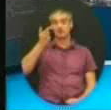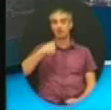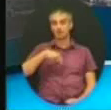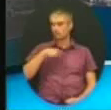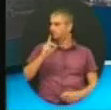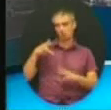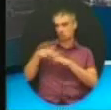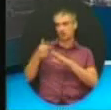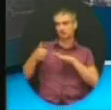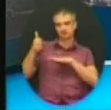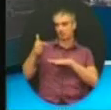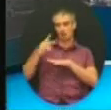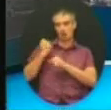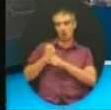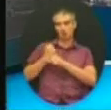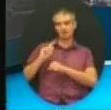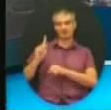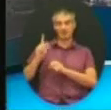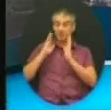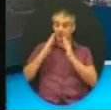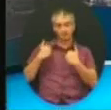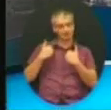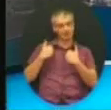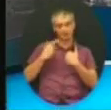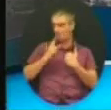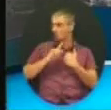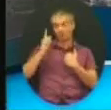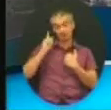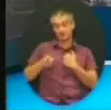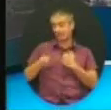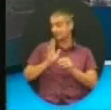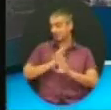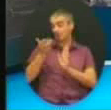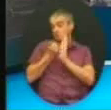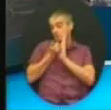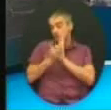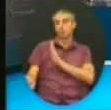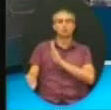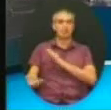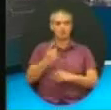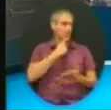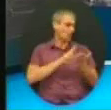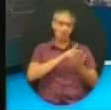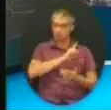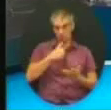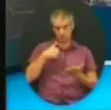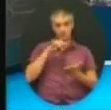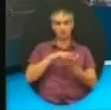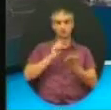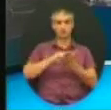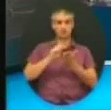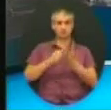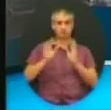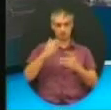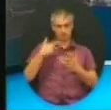עכשיו, אנחנו עכשיו חושבים, אנחנו חושבים, לא נכון, לא צריך את זה, זה מיותר, זה עולה 40 מיליון שקלים.